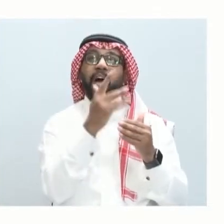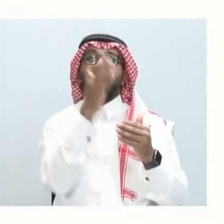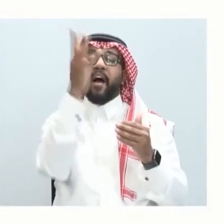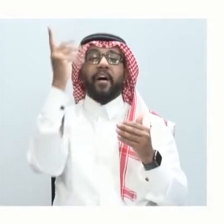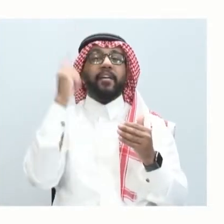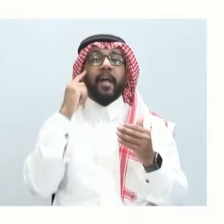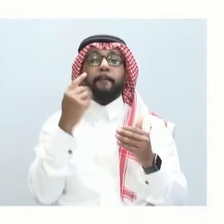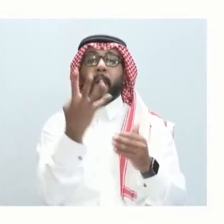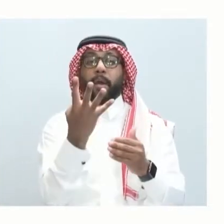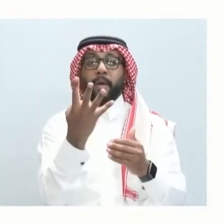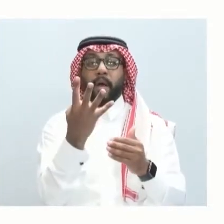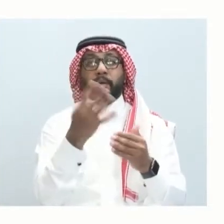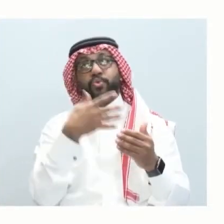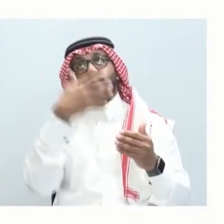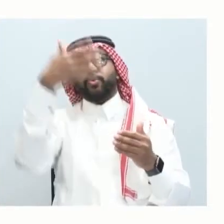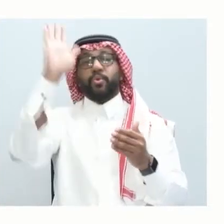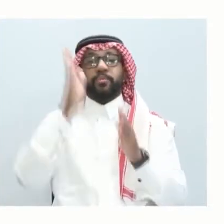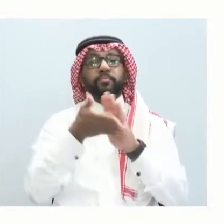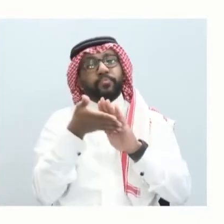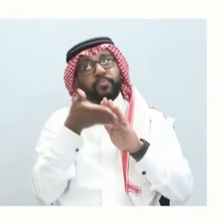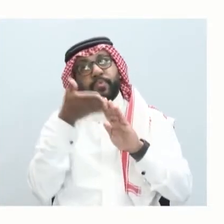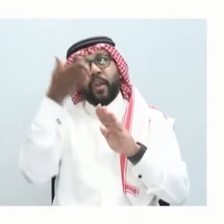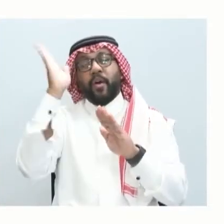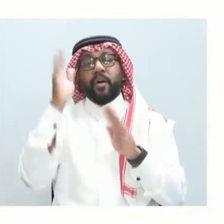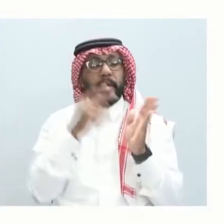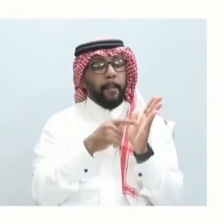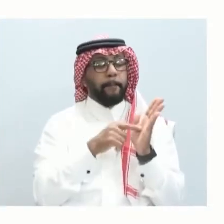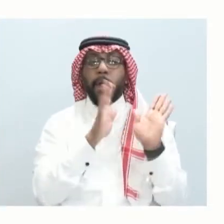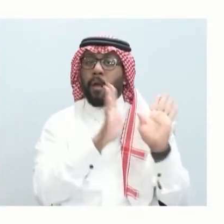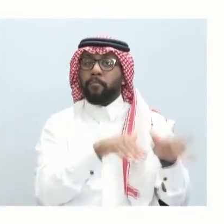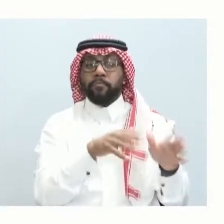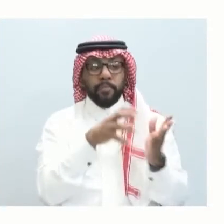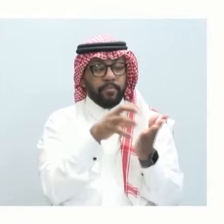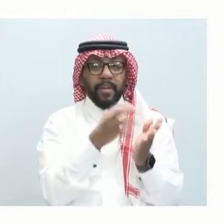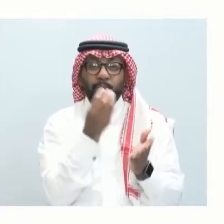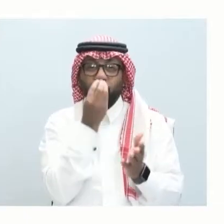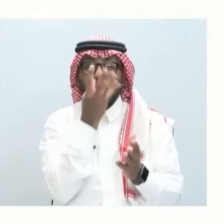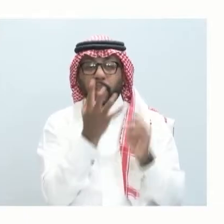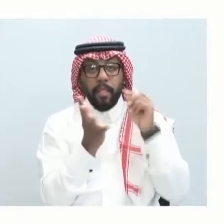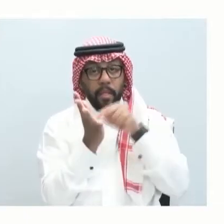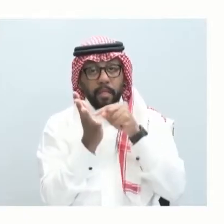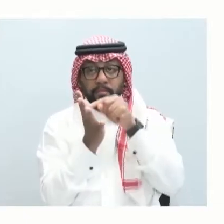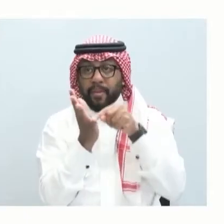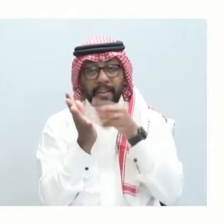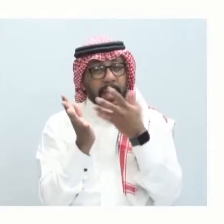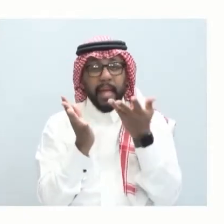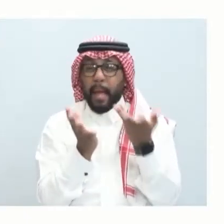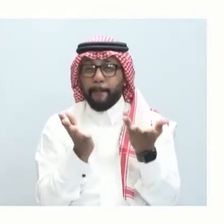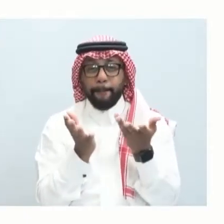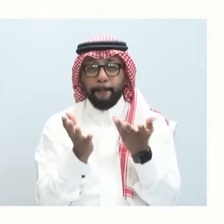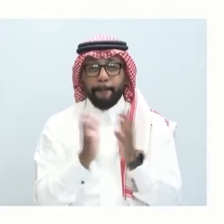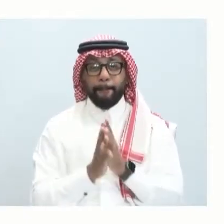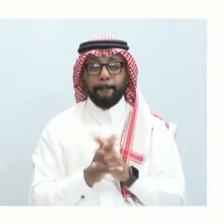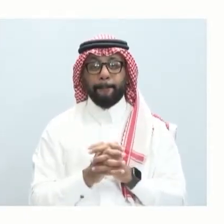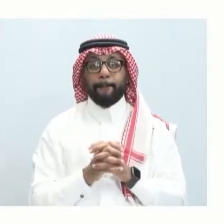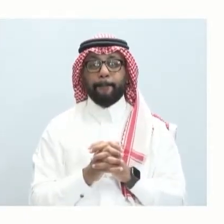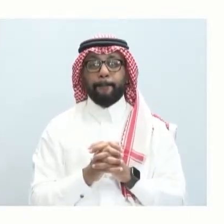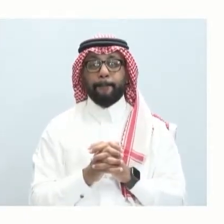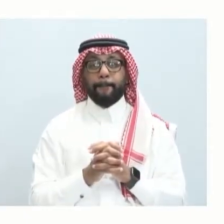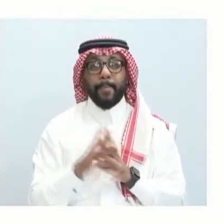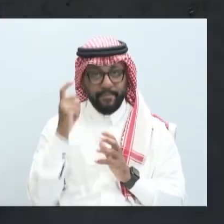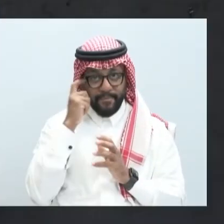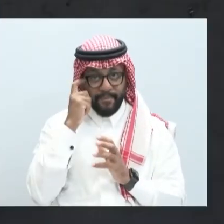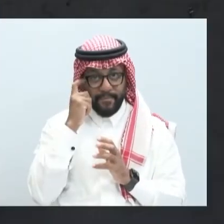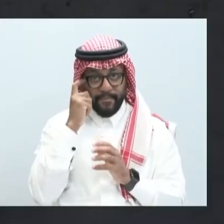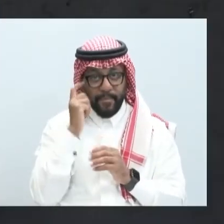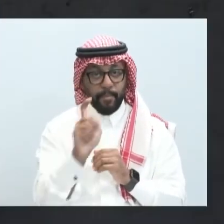نحله بقيت على الزهره بعد ان طار منها الاربعه بارك الله فيكم او اربع النحلات اذا فهمنا